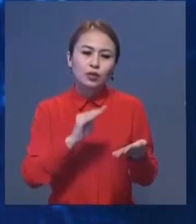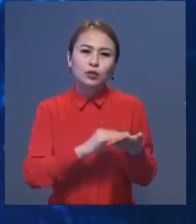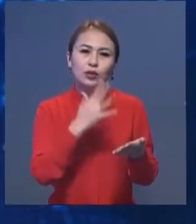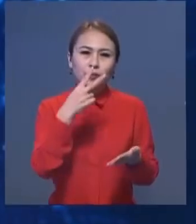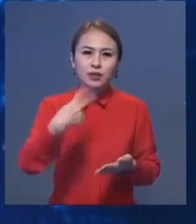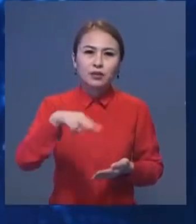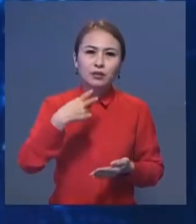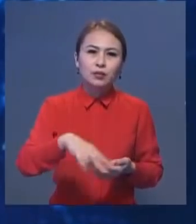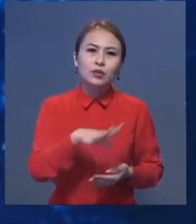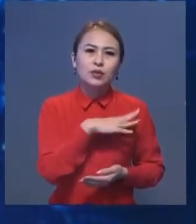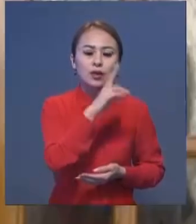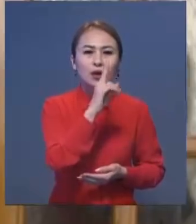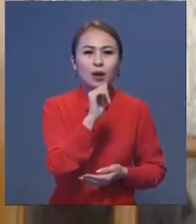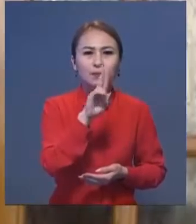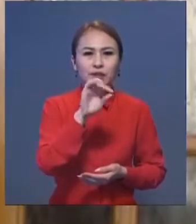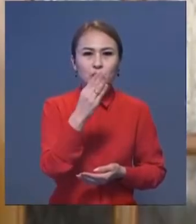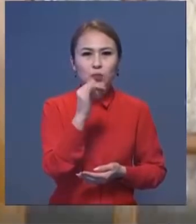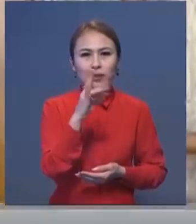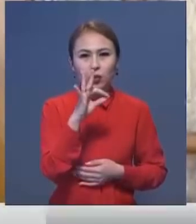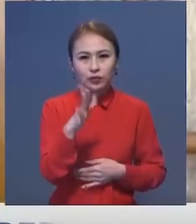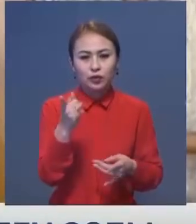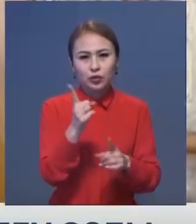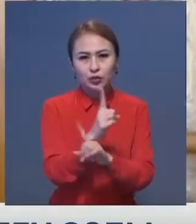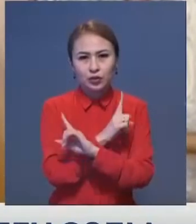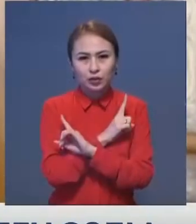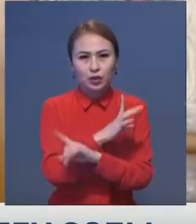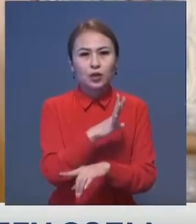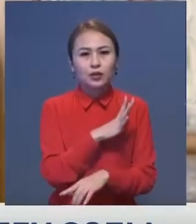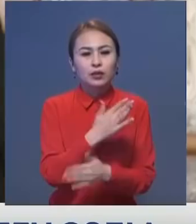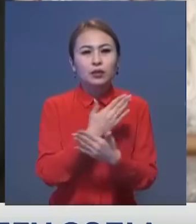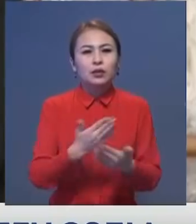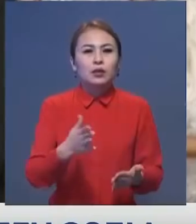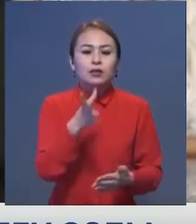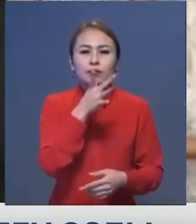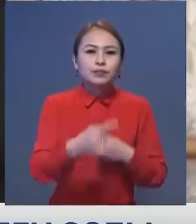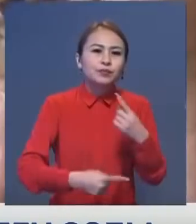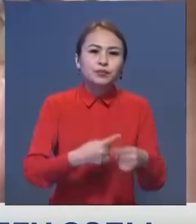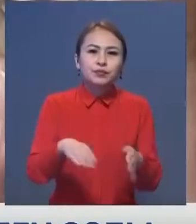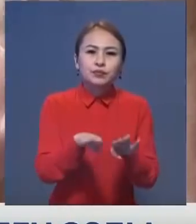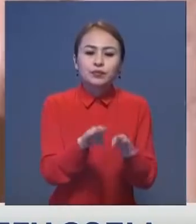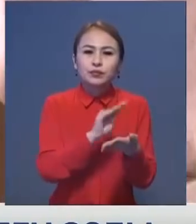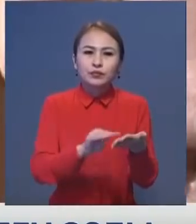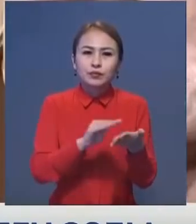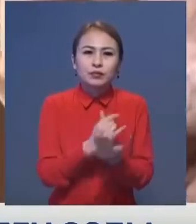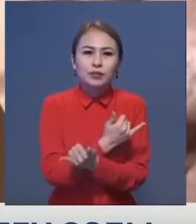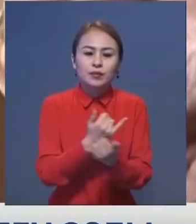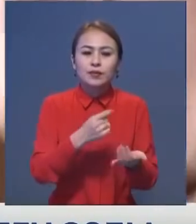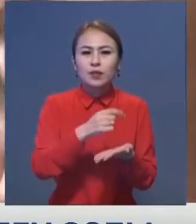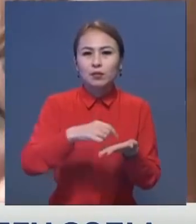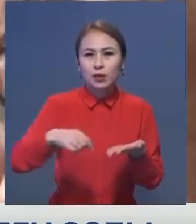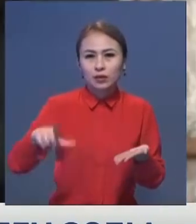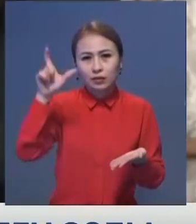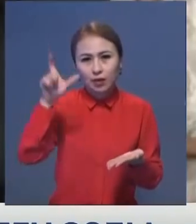атанған ұлт әдебиетінің дарабозы Қабдеш Жұмаділов дүние салды. Талай буынды тағылымды шығармалармен сусындатқан